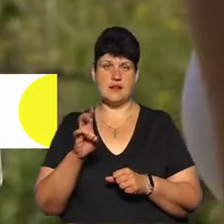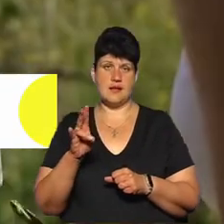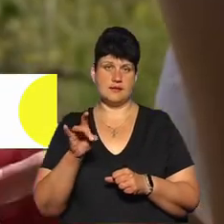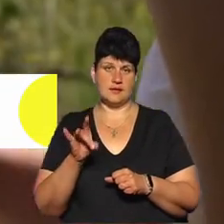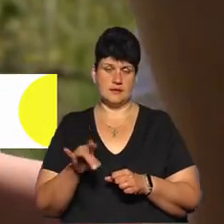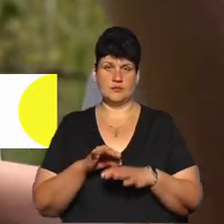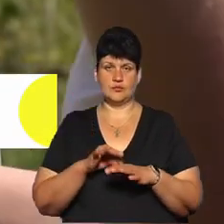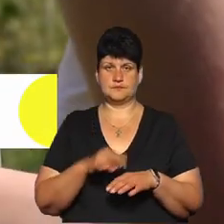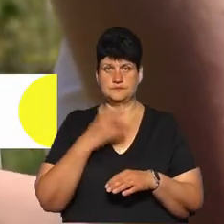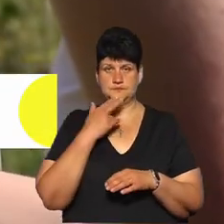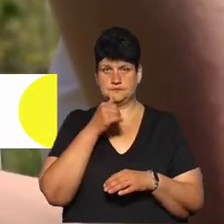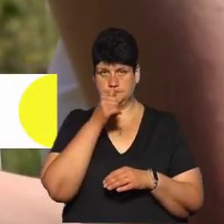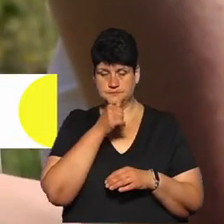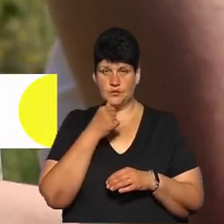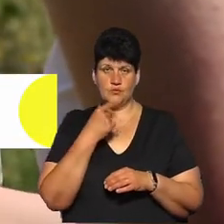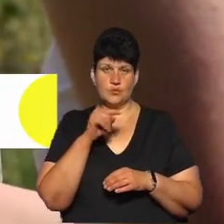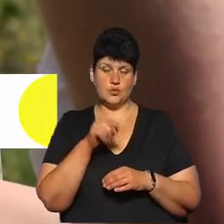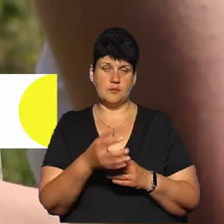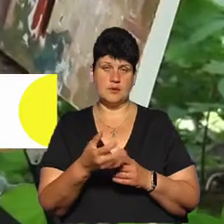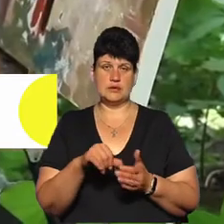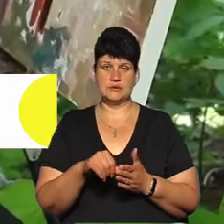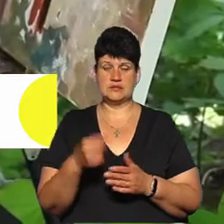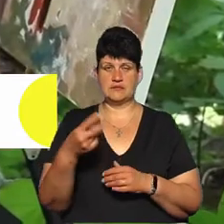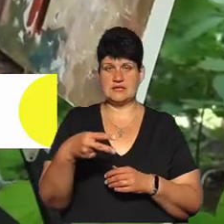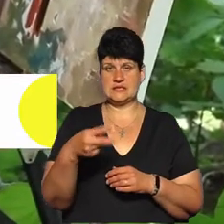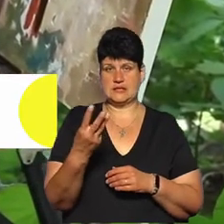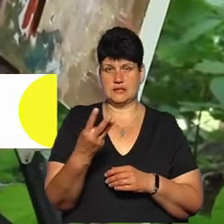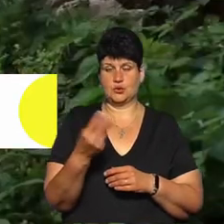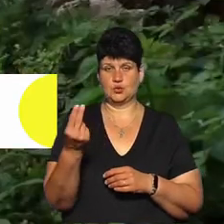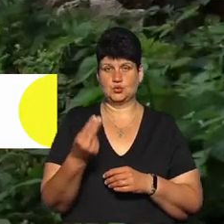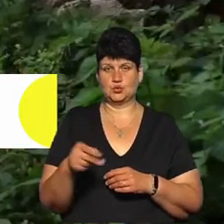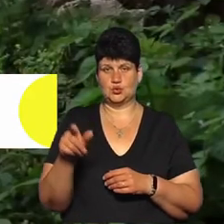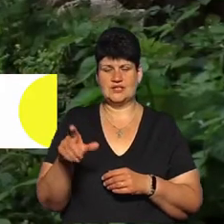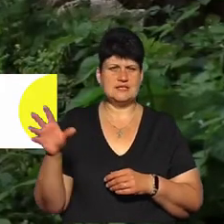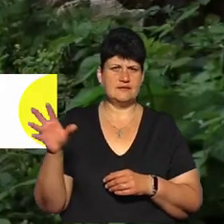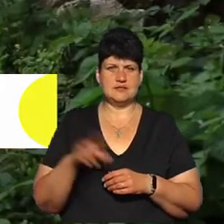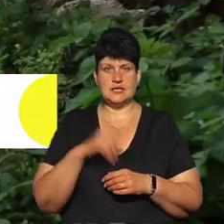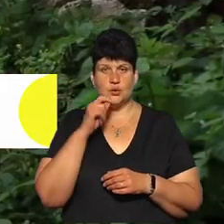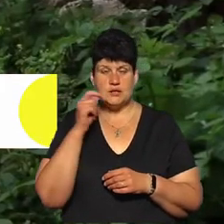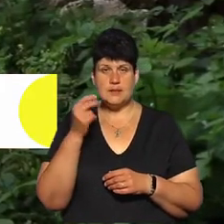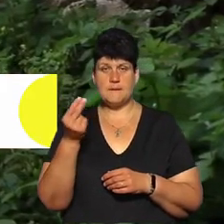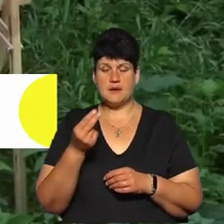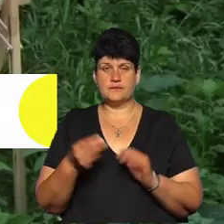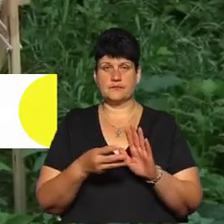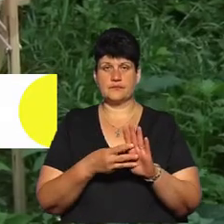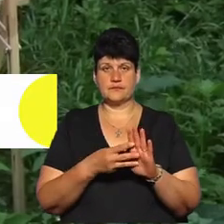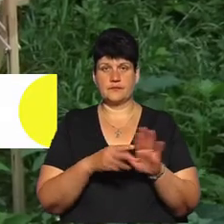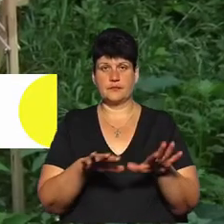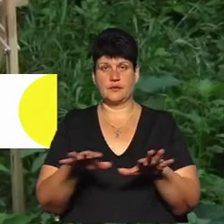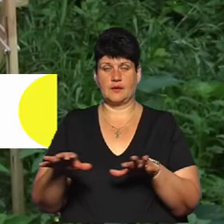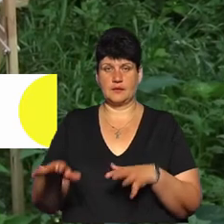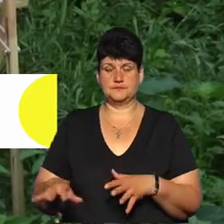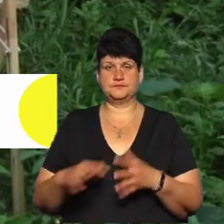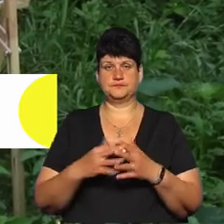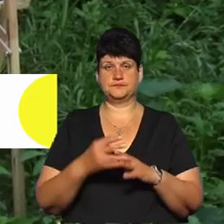словами Василя Ільчишина, у ньому взяли участь 23 художників зі всієї України. Малювали на 8 локаціях селища Залісті. Ольга